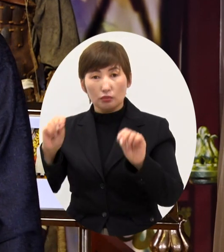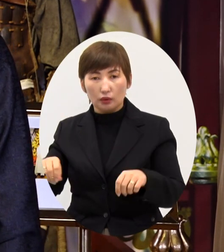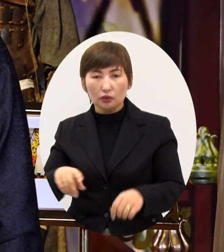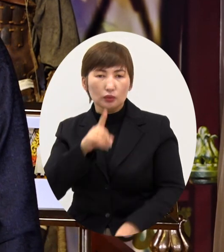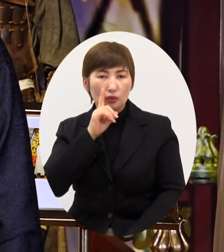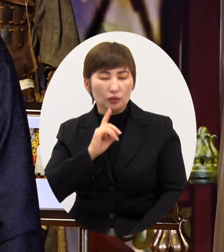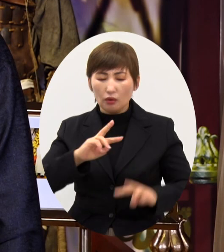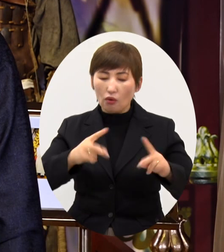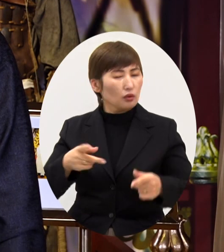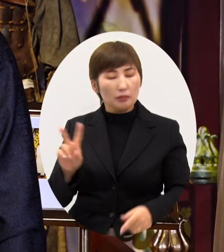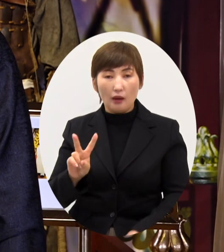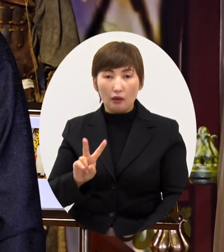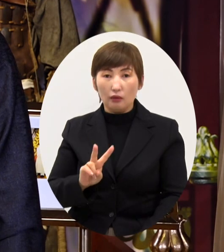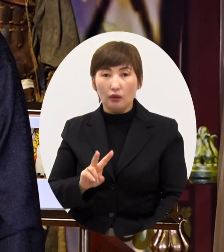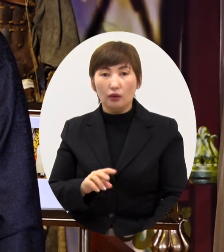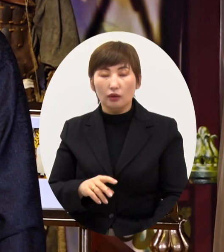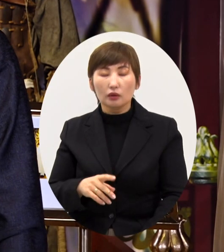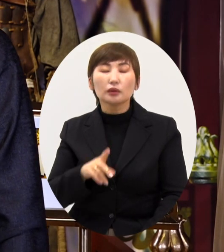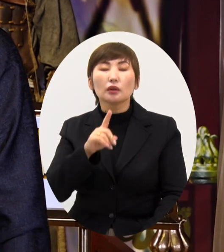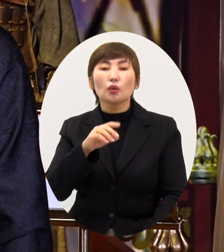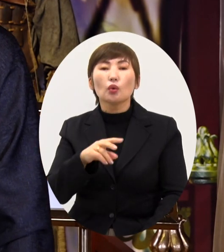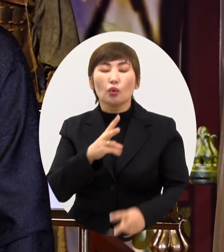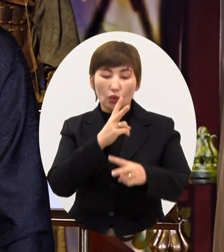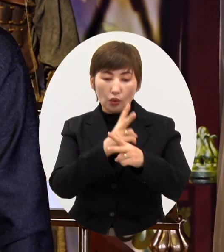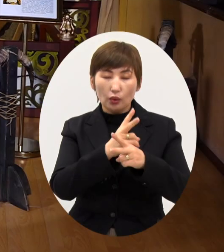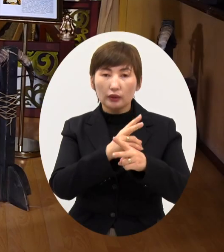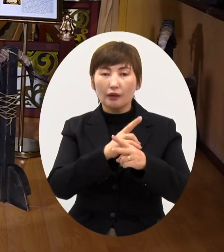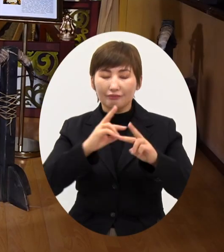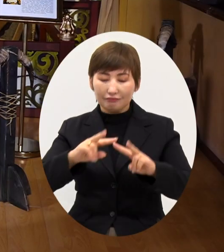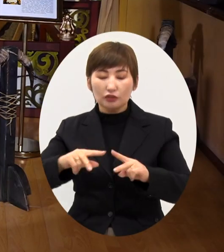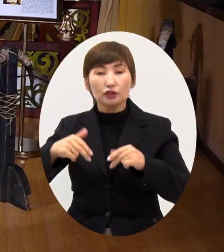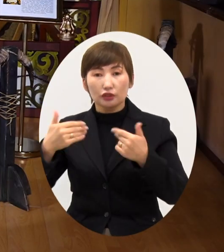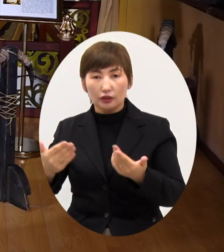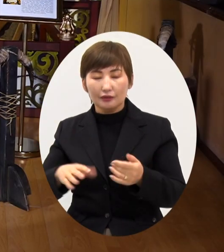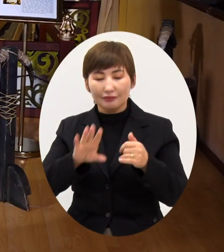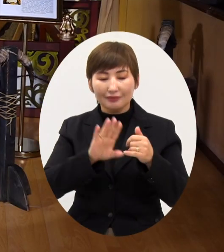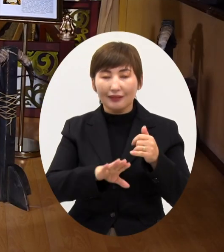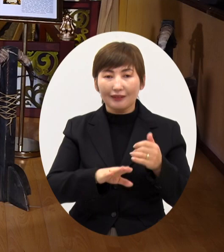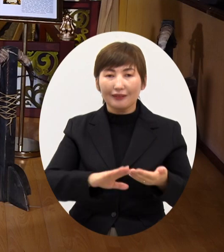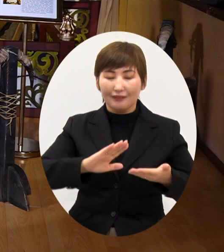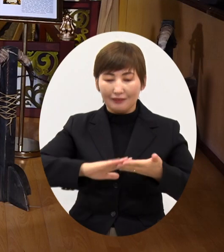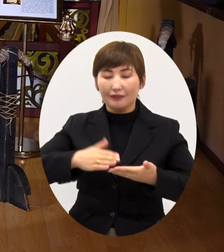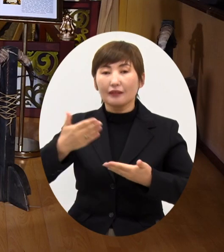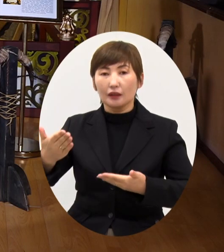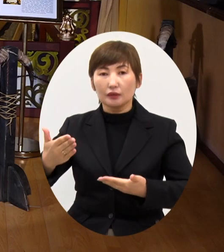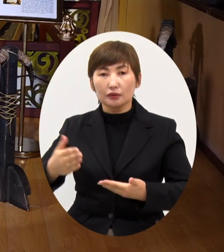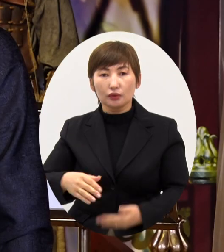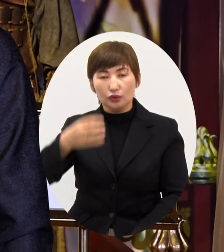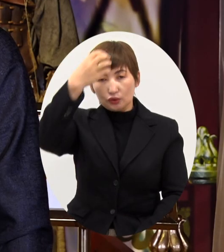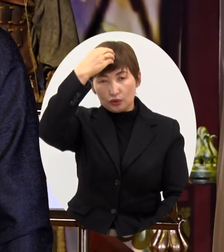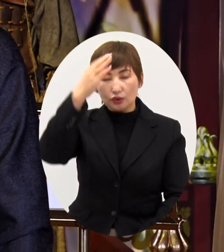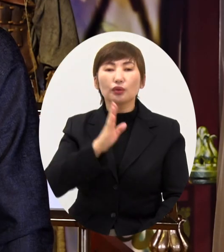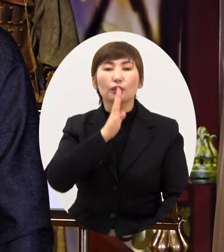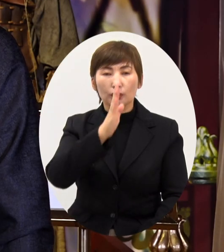Түүнээс дуртай үедээ өөрчлөлт байдгүй мэдээд авахд илүүдэхгүй байна. Дараагийн танилцуулах төрийн бэлэгдэл маань